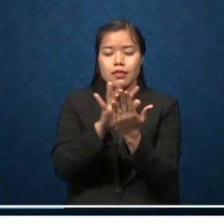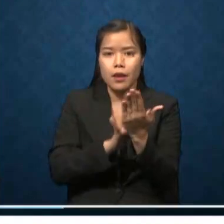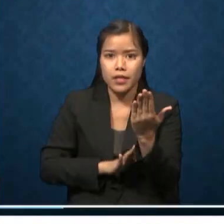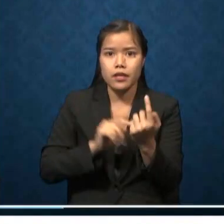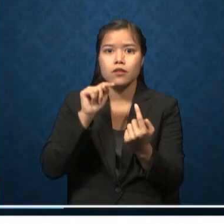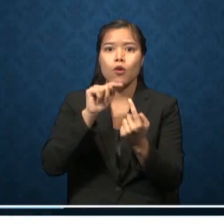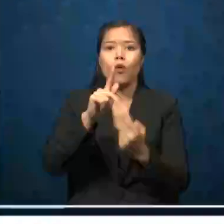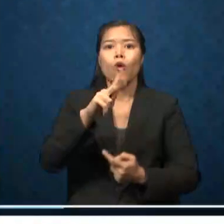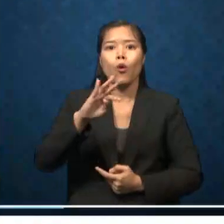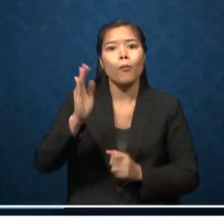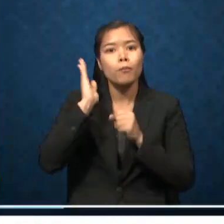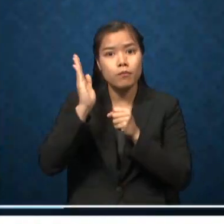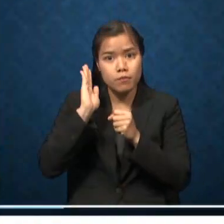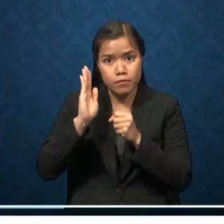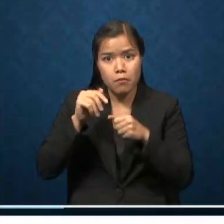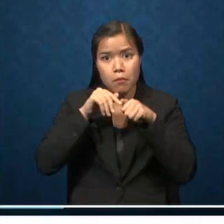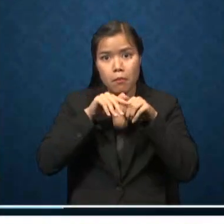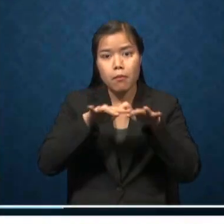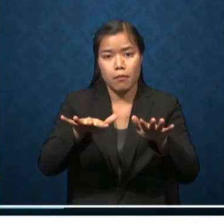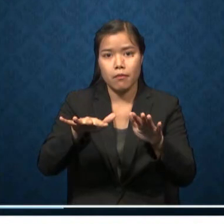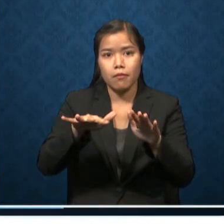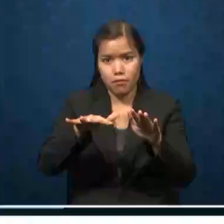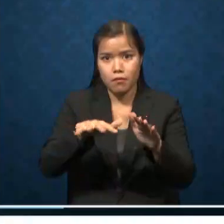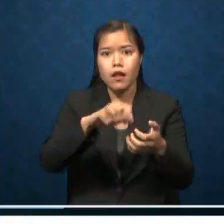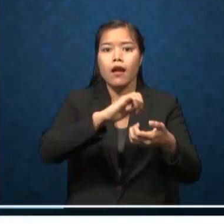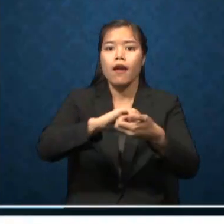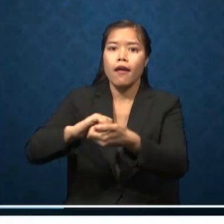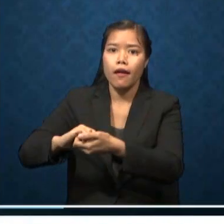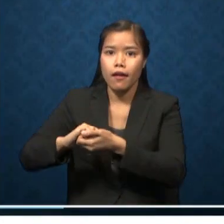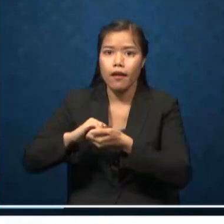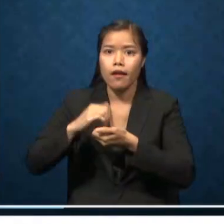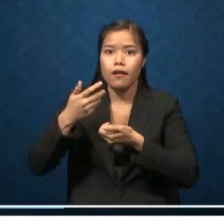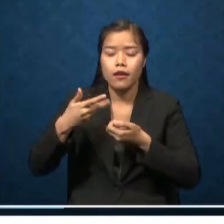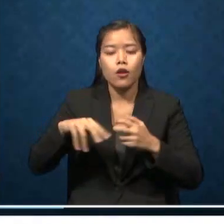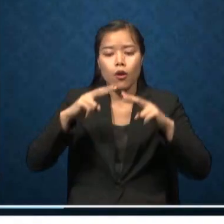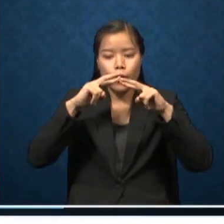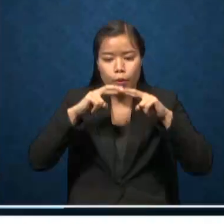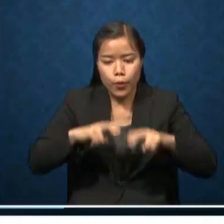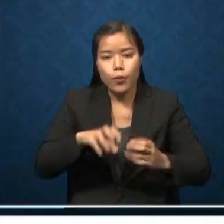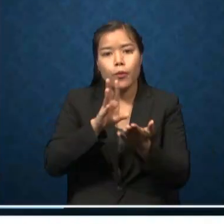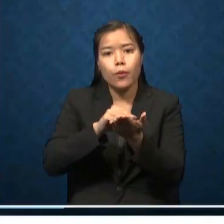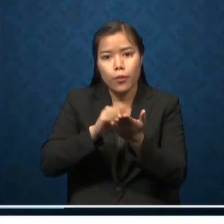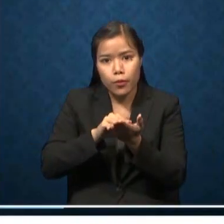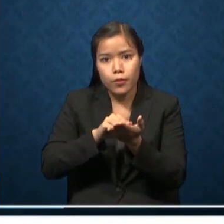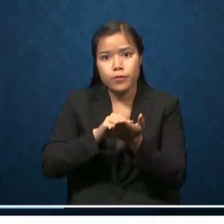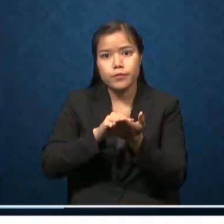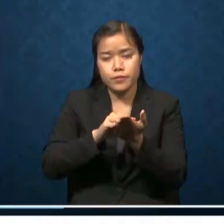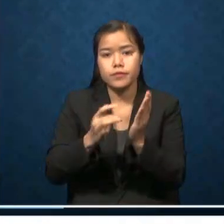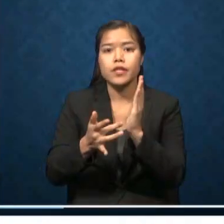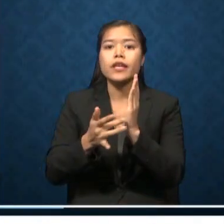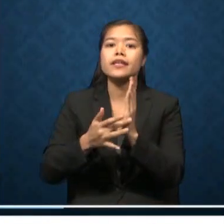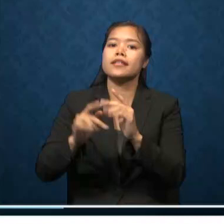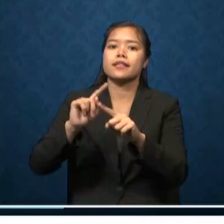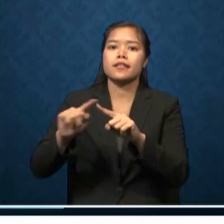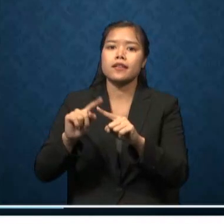ประชาสัมพันธ์แล้วก็ส่งสุข 5มิติข้างๆนะคะเข้าไปในการคัดกรองตั้งแต่ใช้าร์ด Copyใช้ดิจิตอลนะคะแล้ว